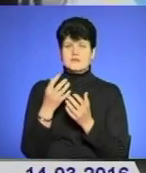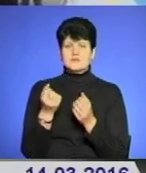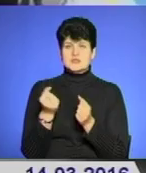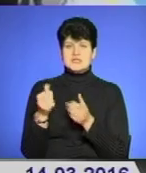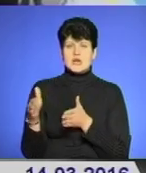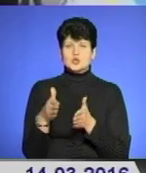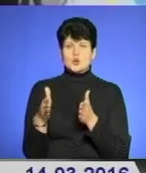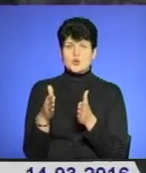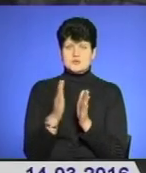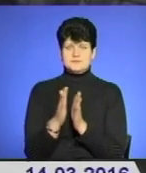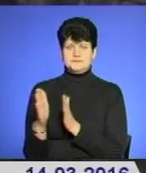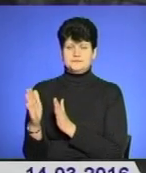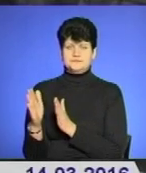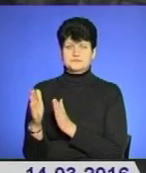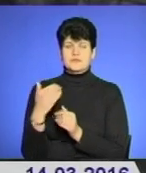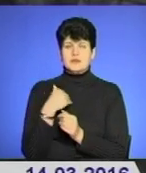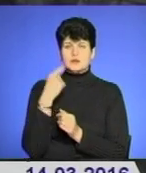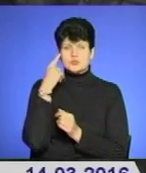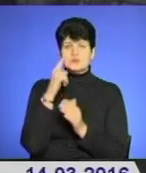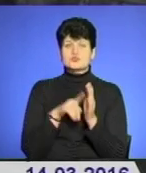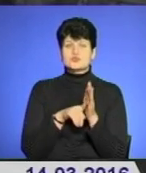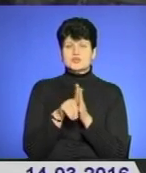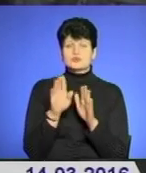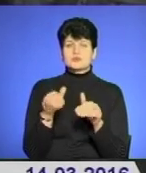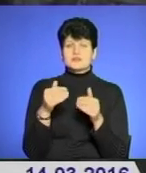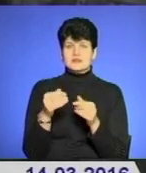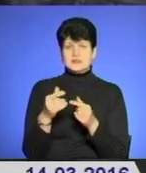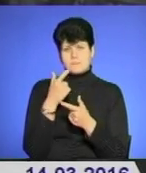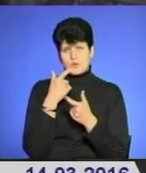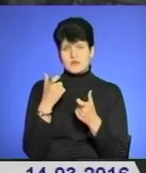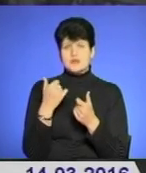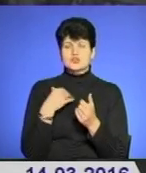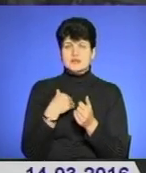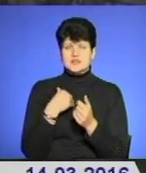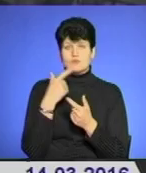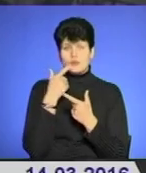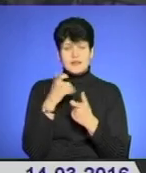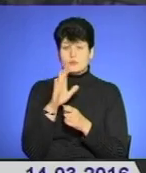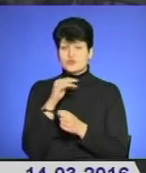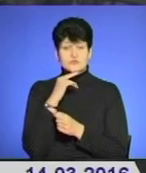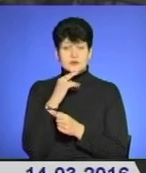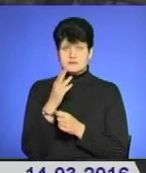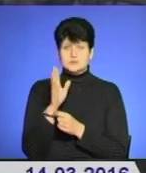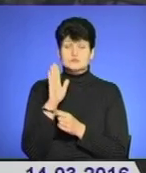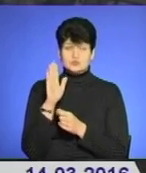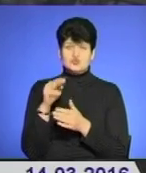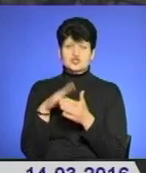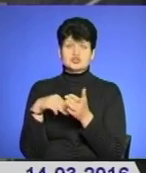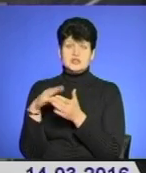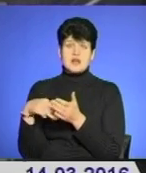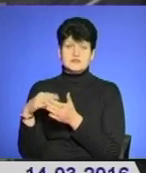за дорожню безпеку. Ну, я думаю, що ми спочатку будемо давати попередження, але якщо на наші попередження не будуть звертати увагу, вже тоді будуть